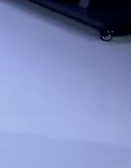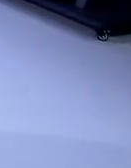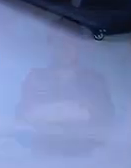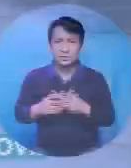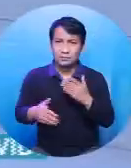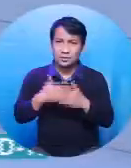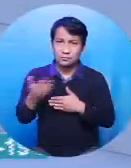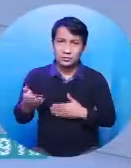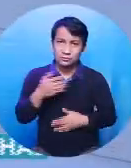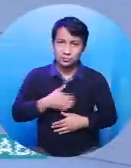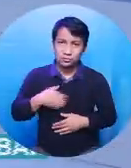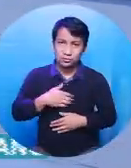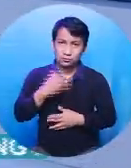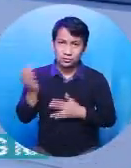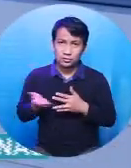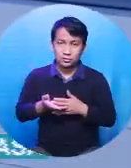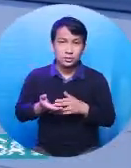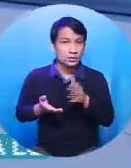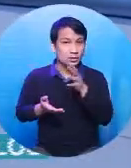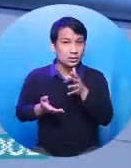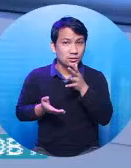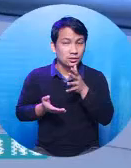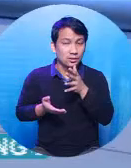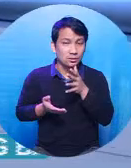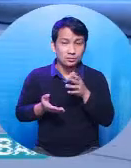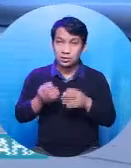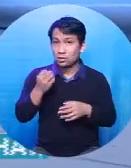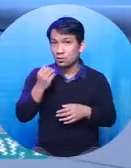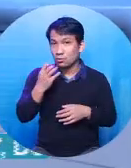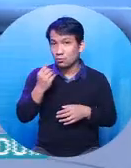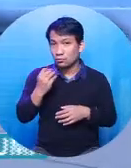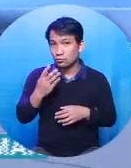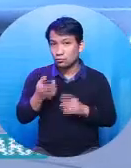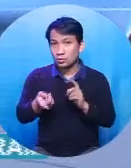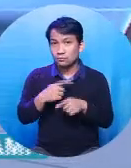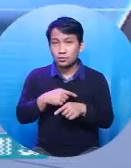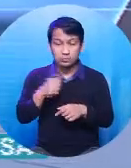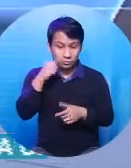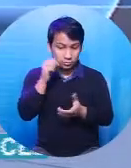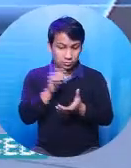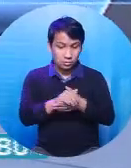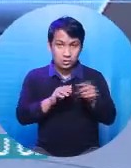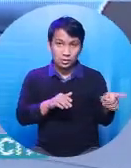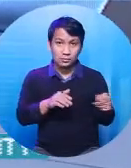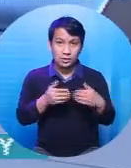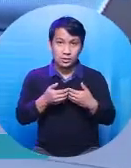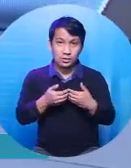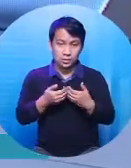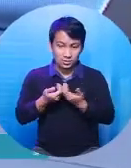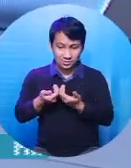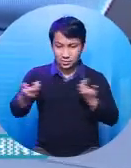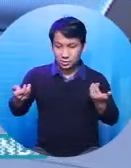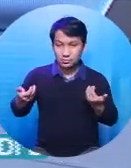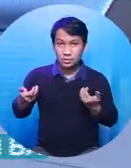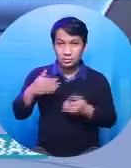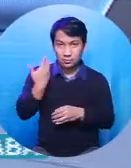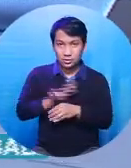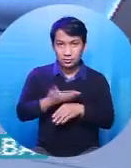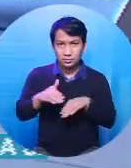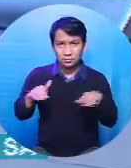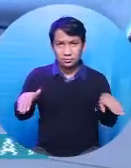Ito ang reklamo ng nanay na OFW sa Hong Kong laban sa kanyang mister. Inilalayo na sa kanya ang mga anak, hindi